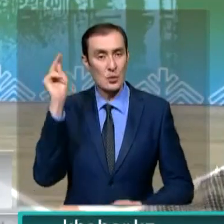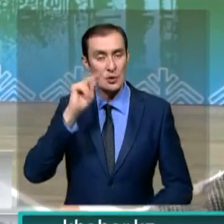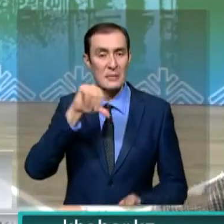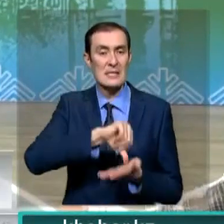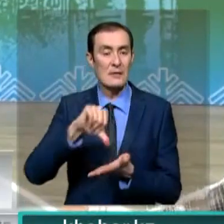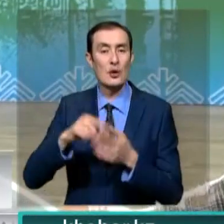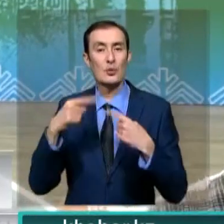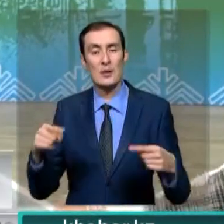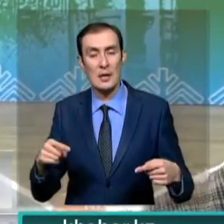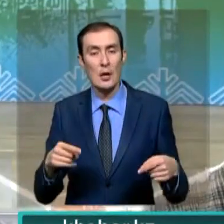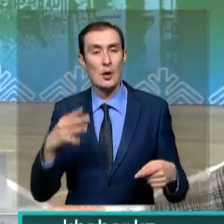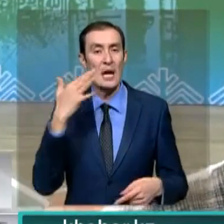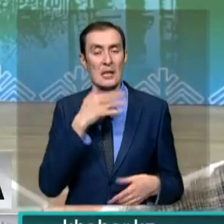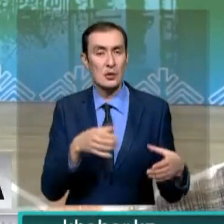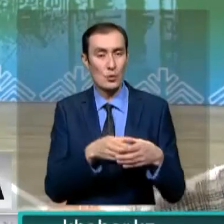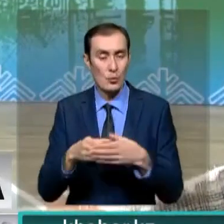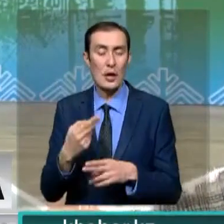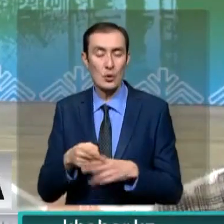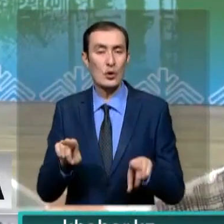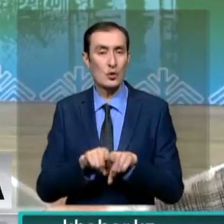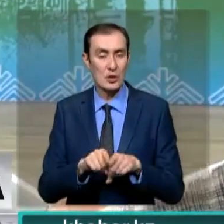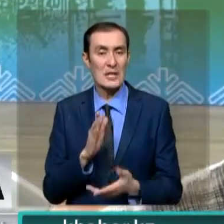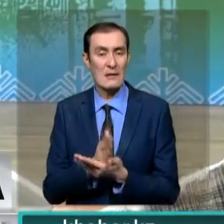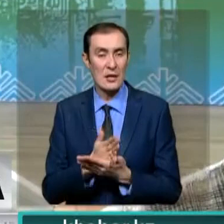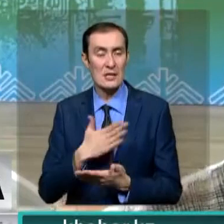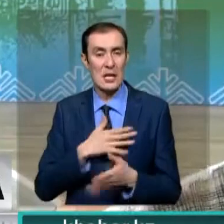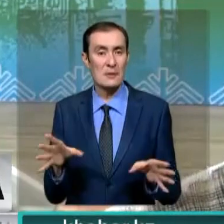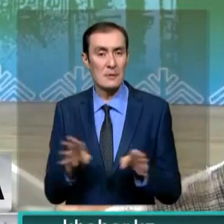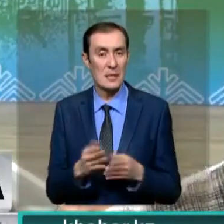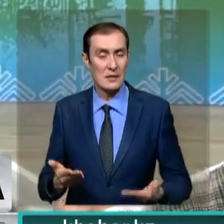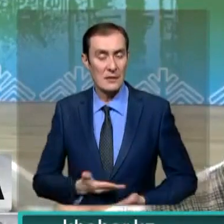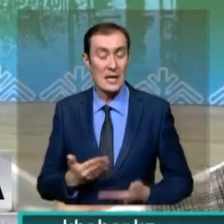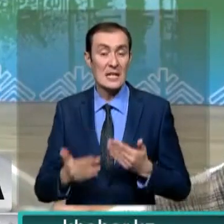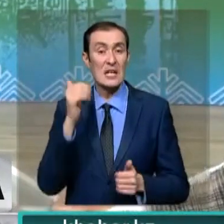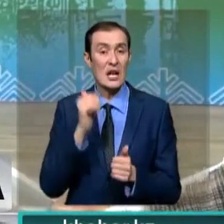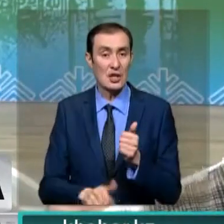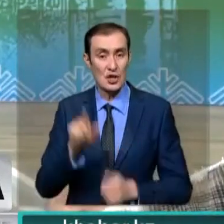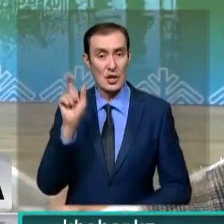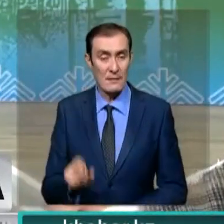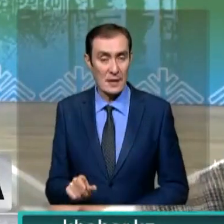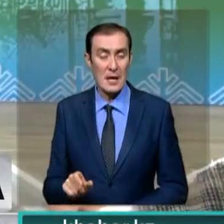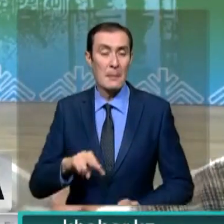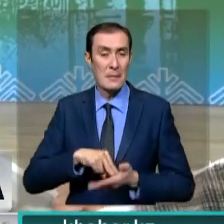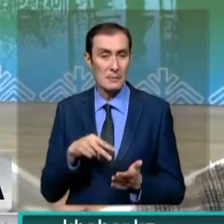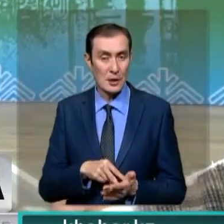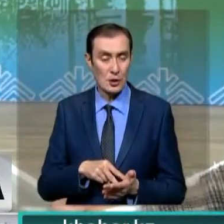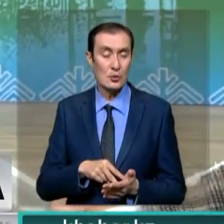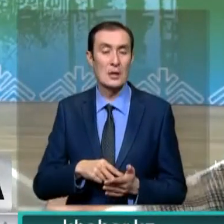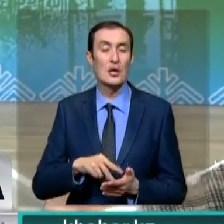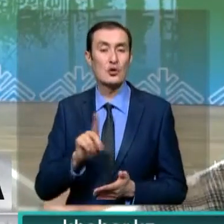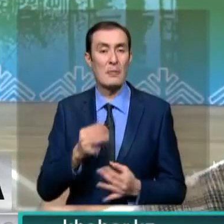представителей других этносов которые также являются нашими соотечественниками если каждый казахстанец поставит перед собой задачу